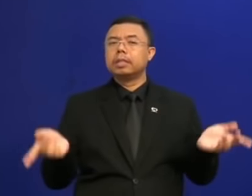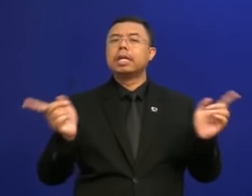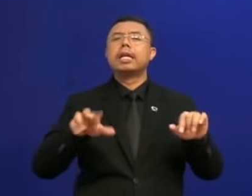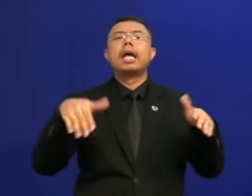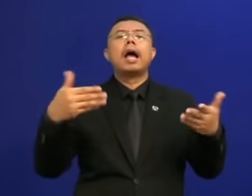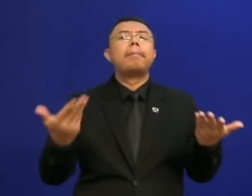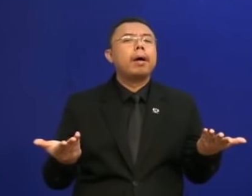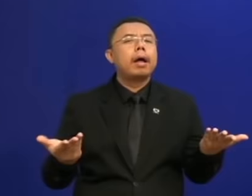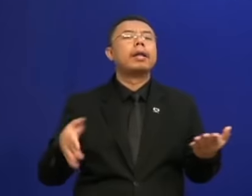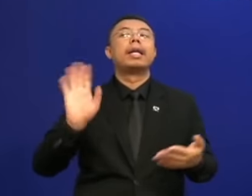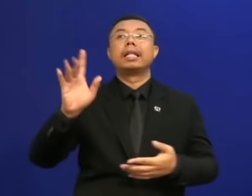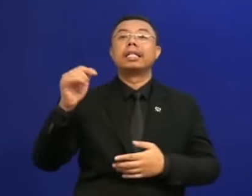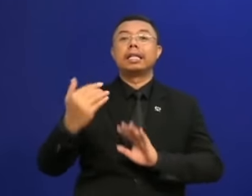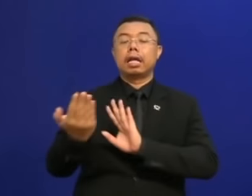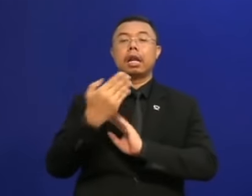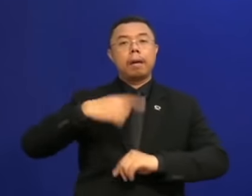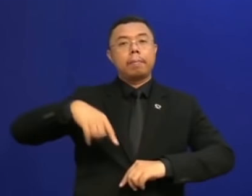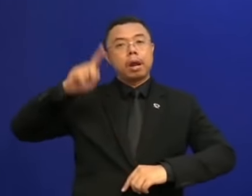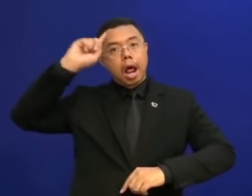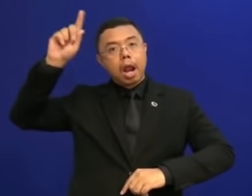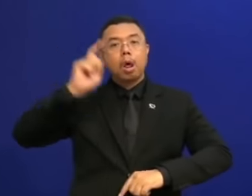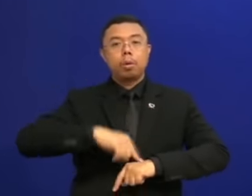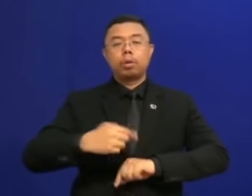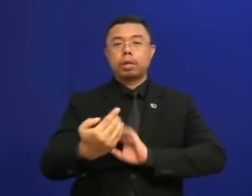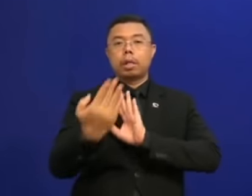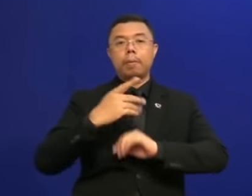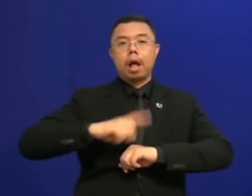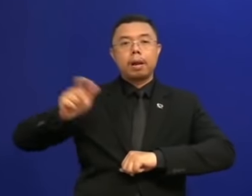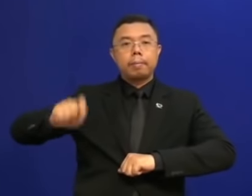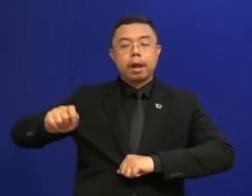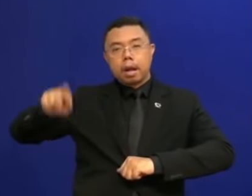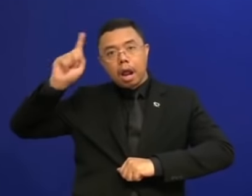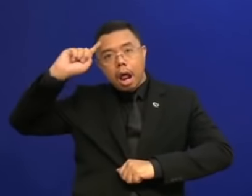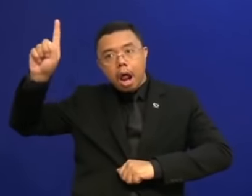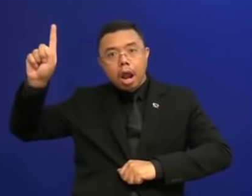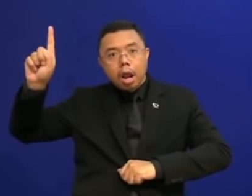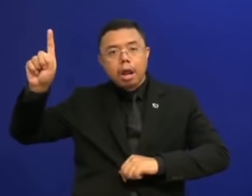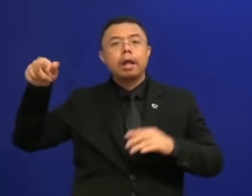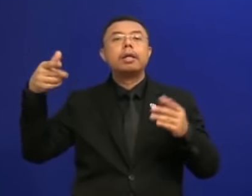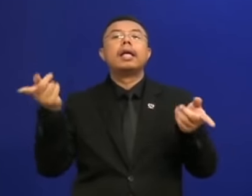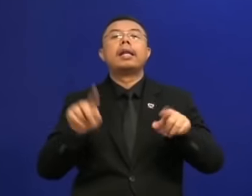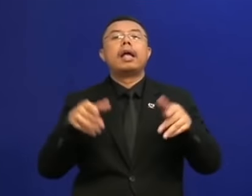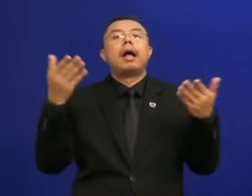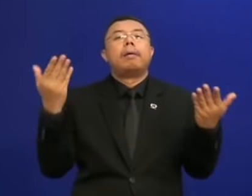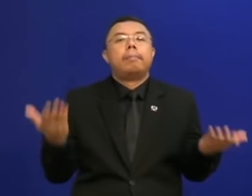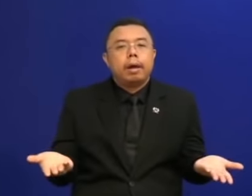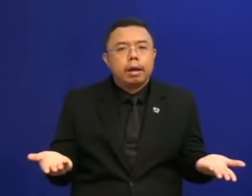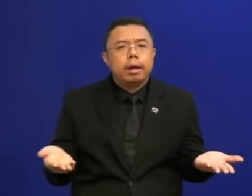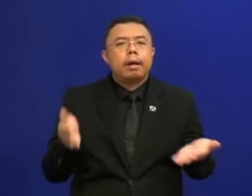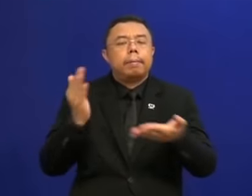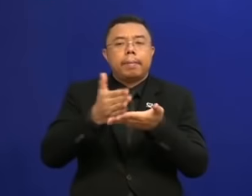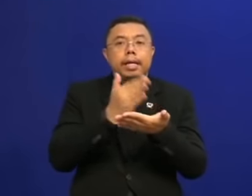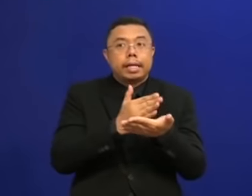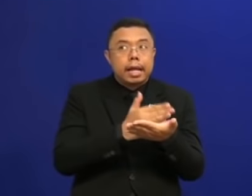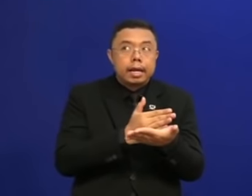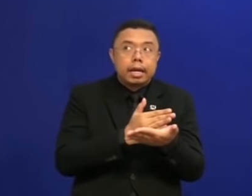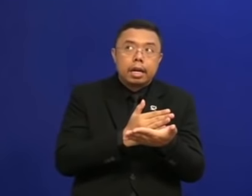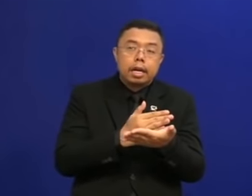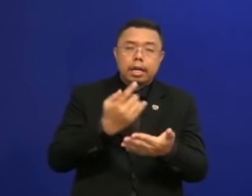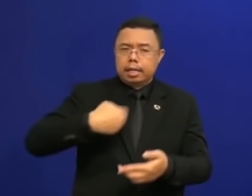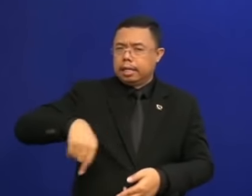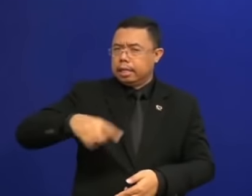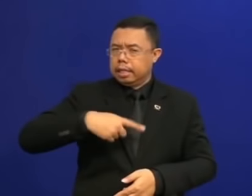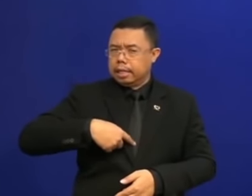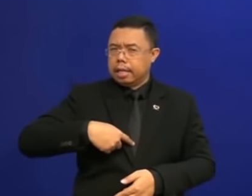jadinya nanti di hadapan Allah pada waktu kita menghadap Allah di pengadilannya, bagian